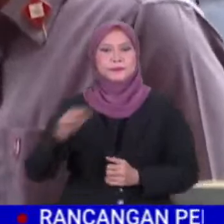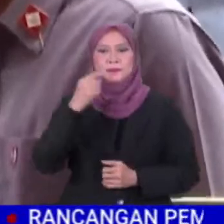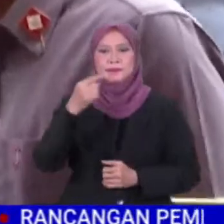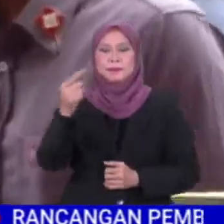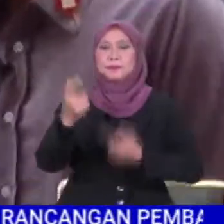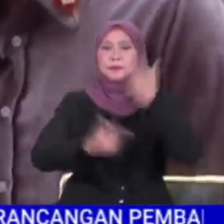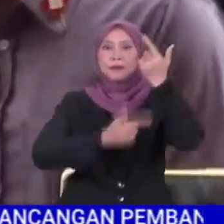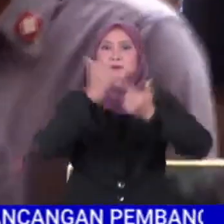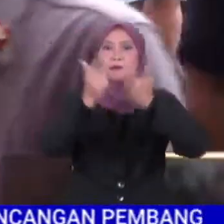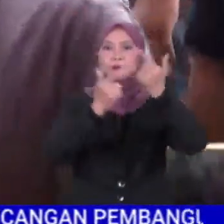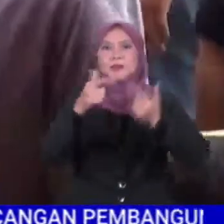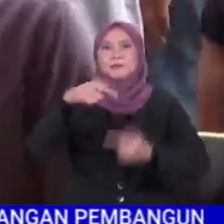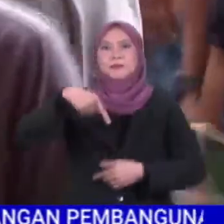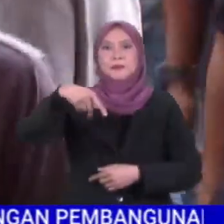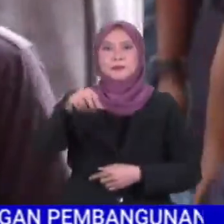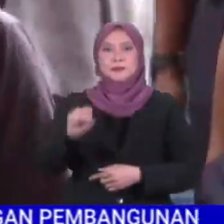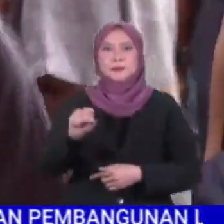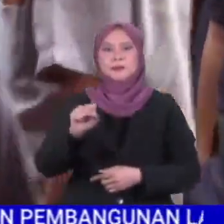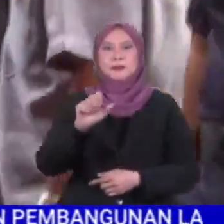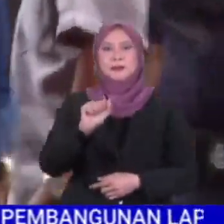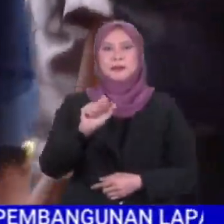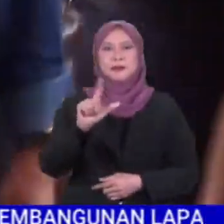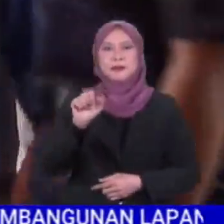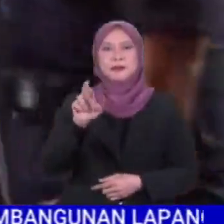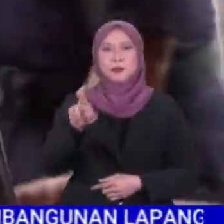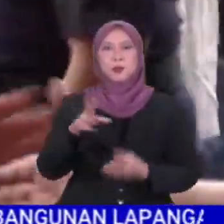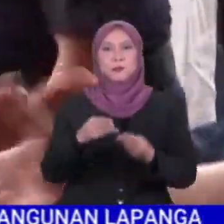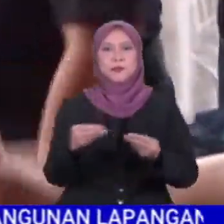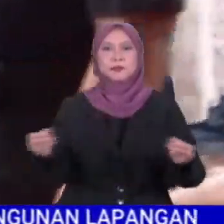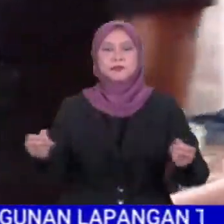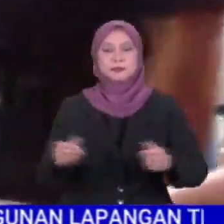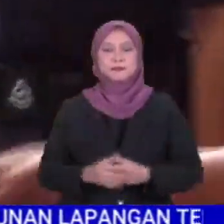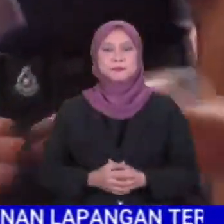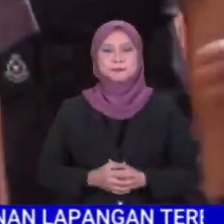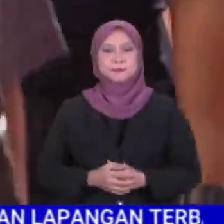Ketika melawan pusat pembinaan sementara di alur pasir